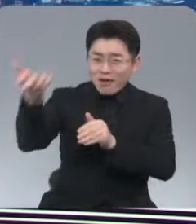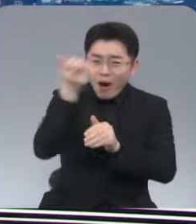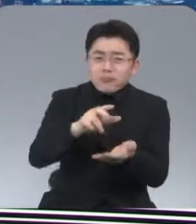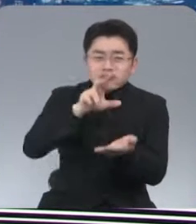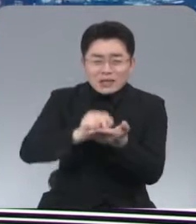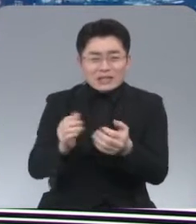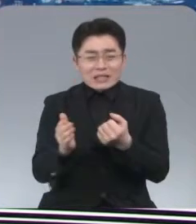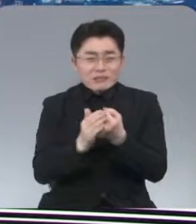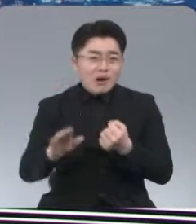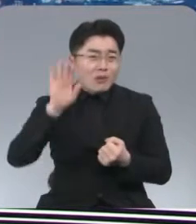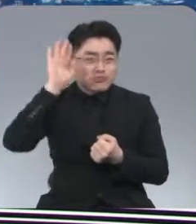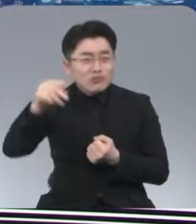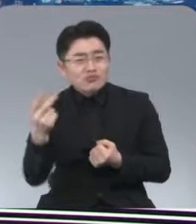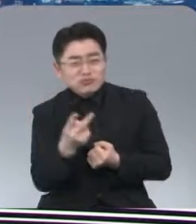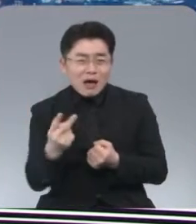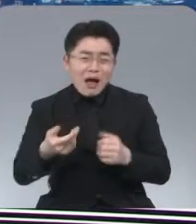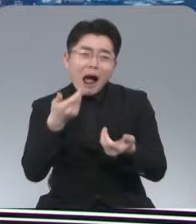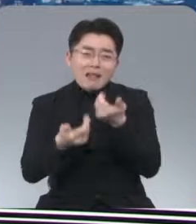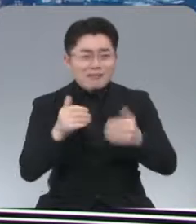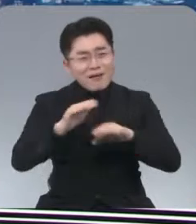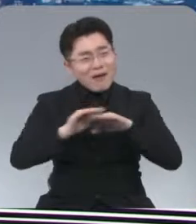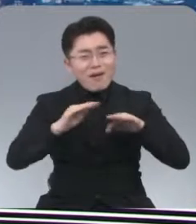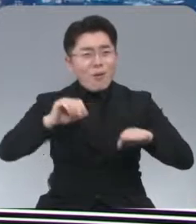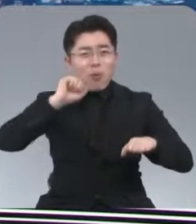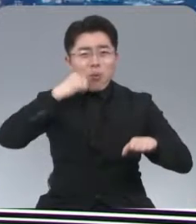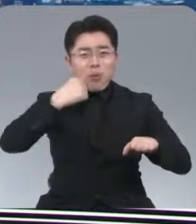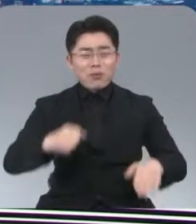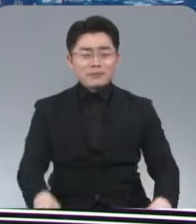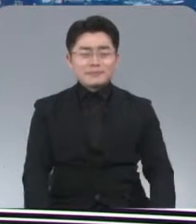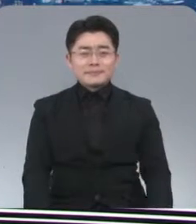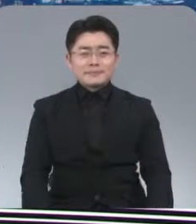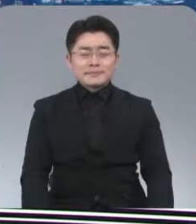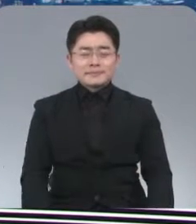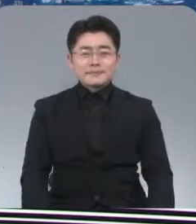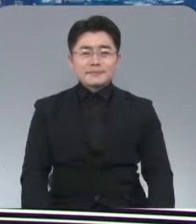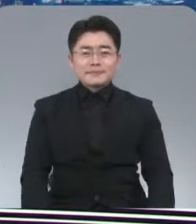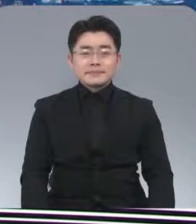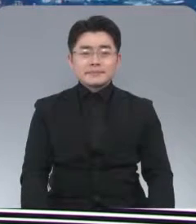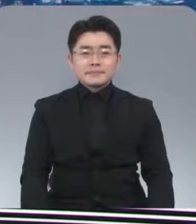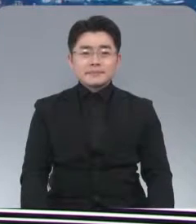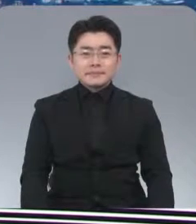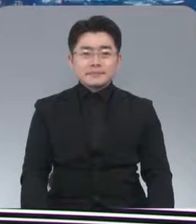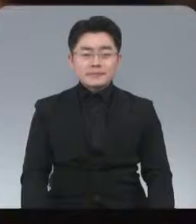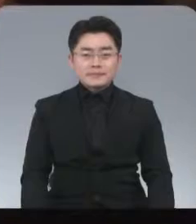대치 국면에 출구 찾기가 쉽지 않아 보입니다 이어서 안다 용 기자입니다